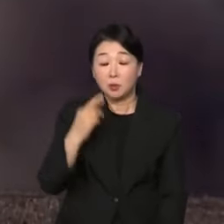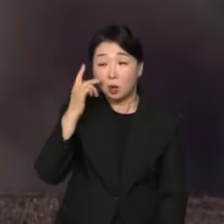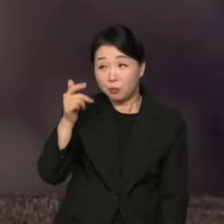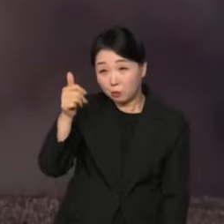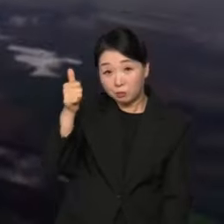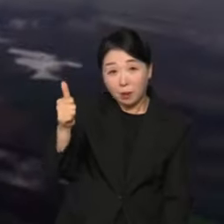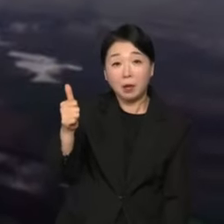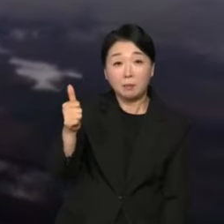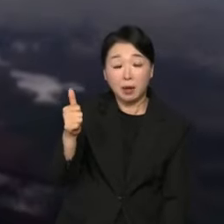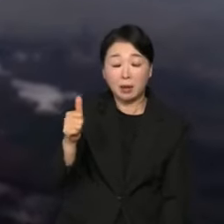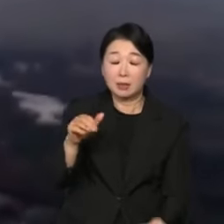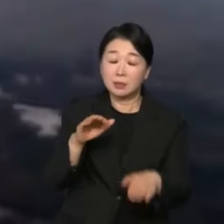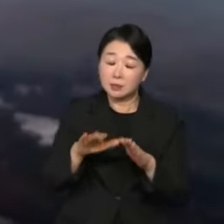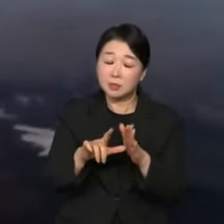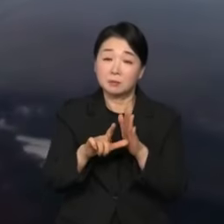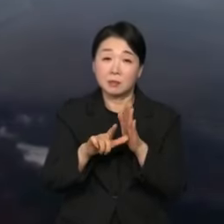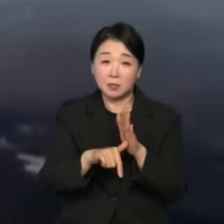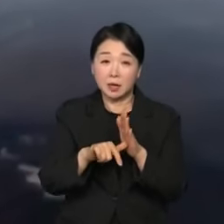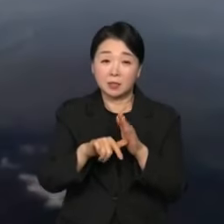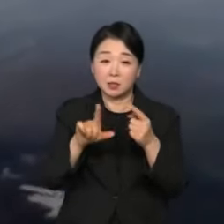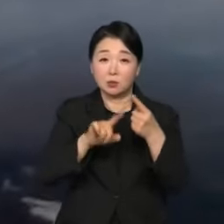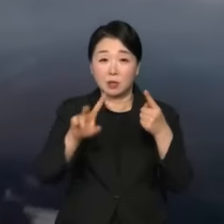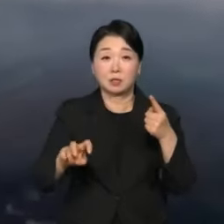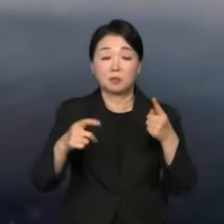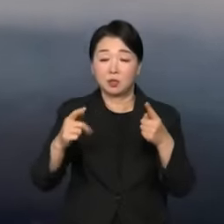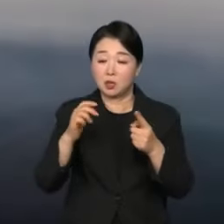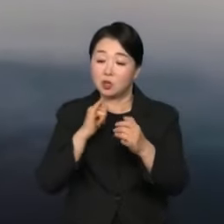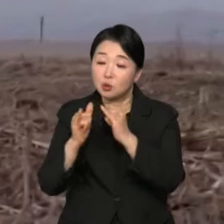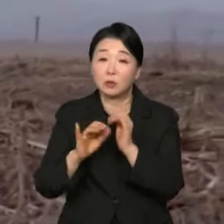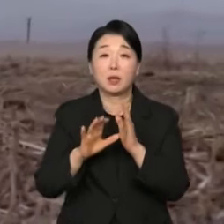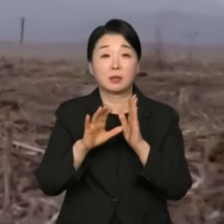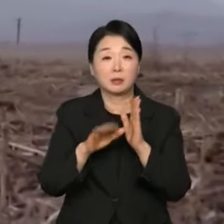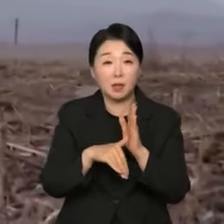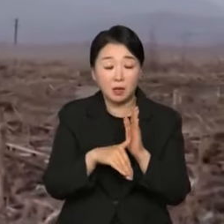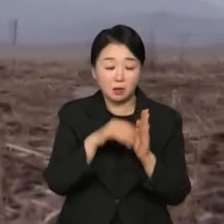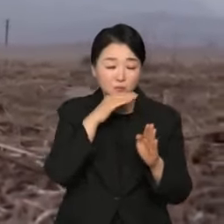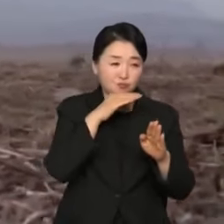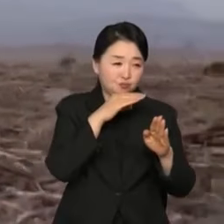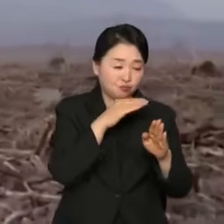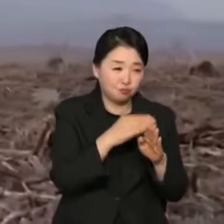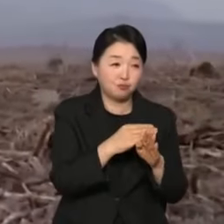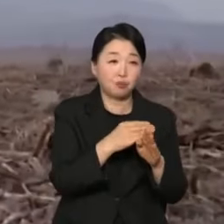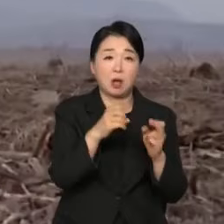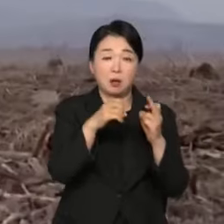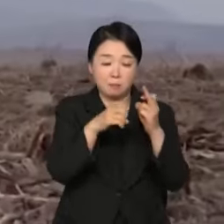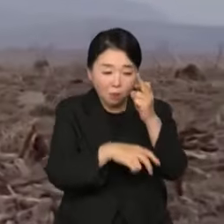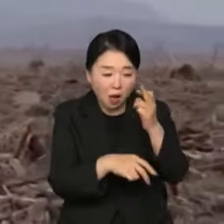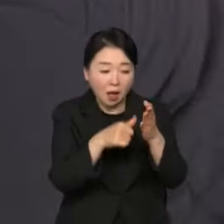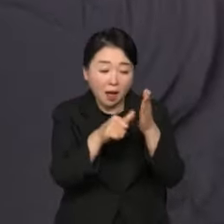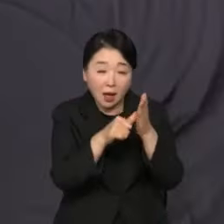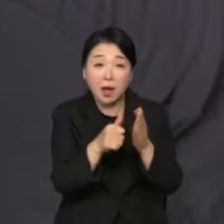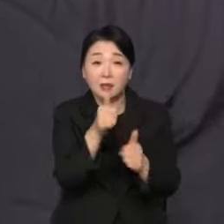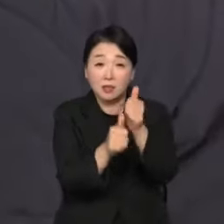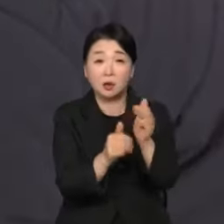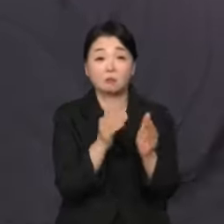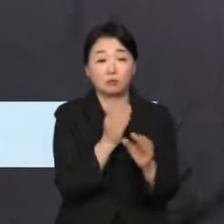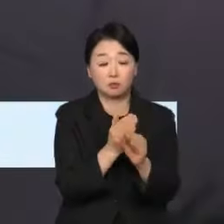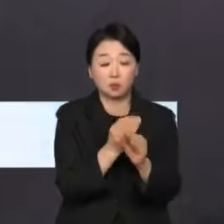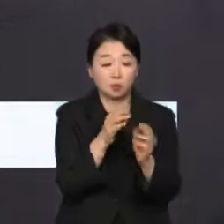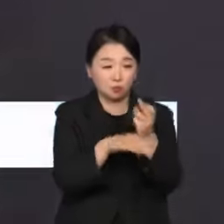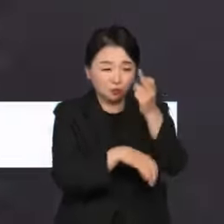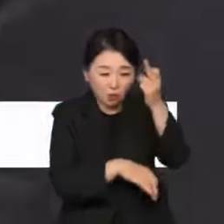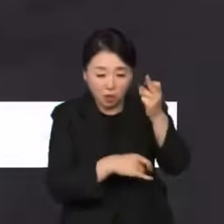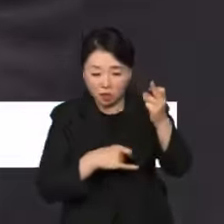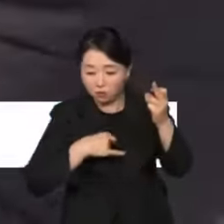시간 27일 전화 브리핑에서 북한의 무기실험과 북러 관계 증진 상황을 논의했다며 특히 북한에 대한